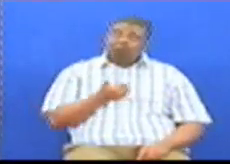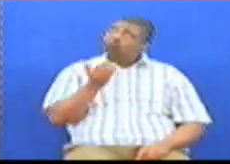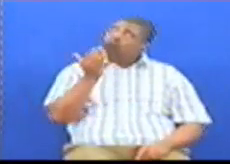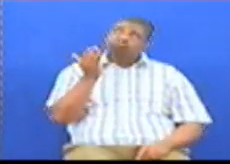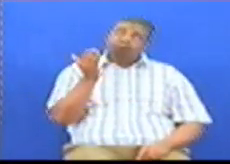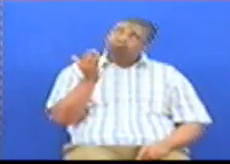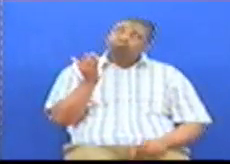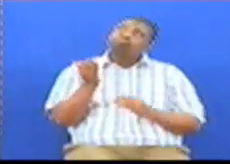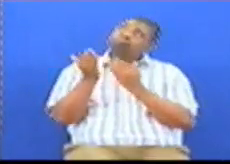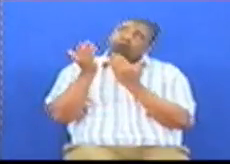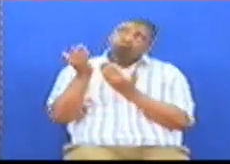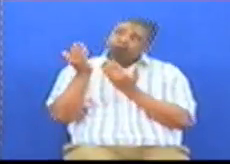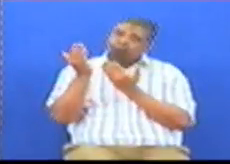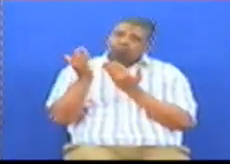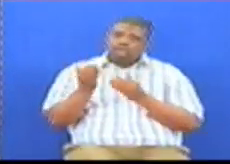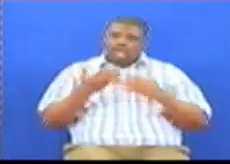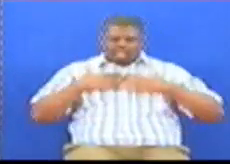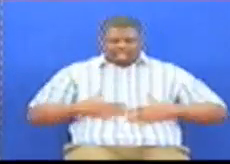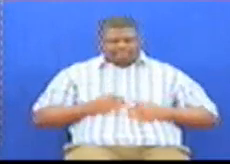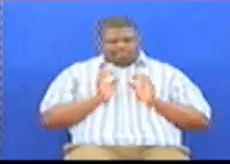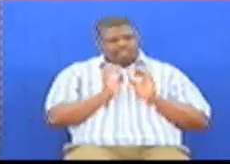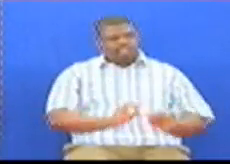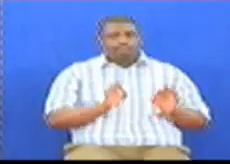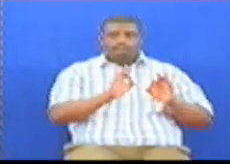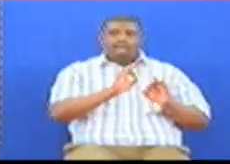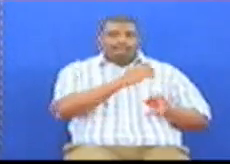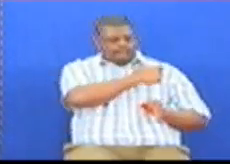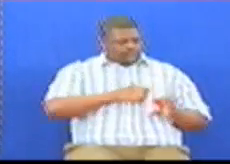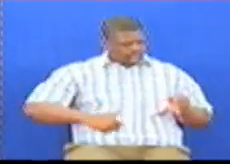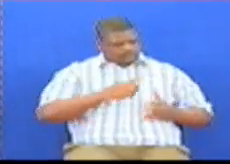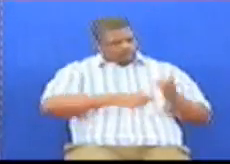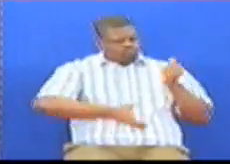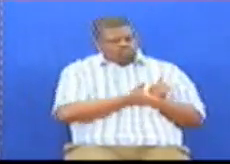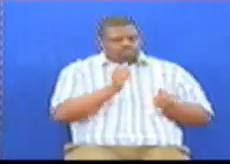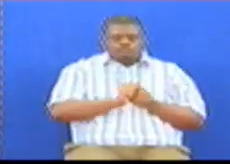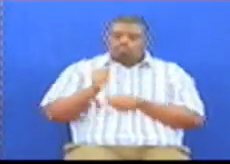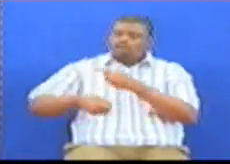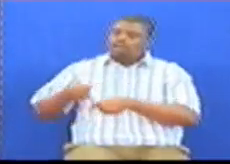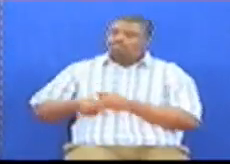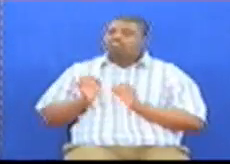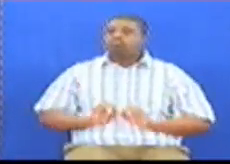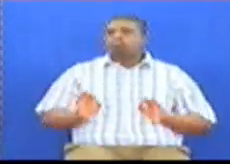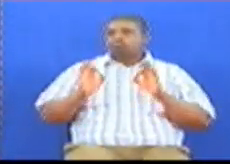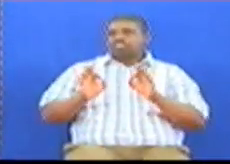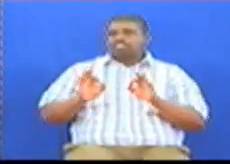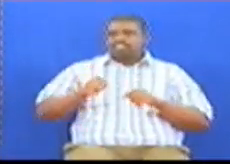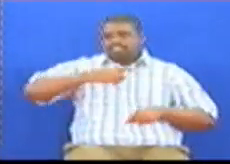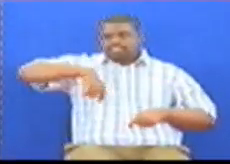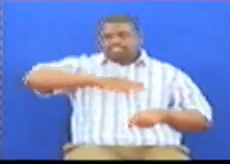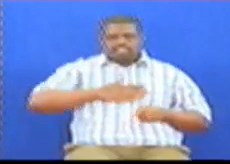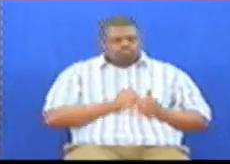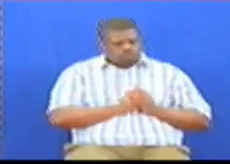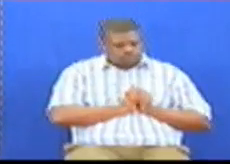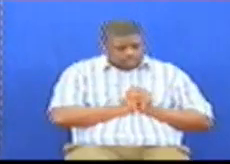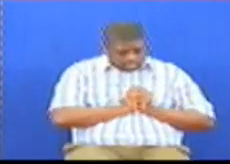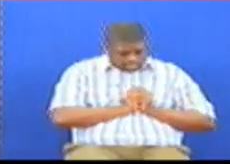namwombea sana ili ampe afya njema ili mambo yaende vizuri. Lakini pia niombe sasa kwa sisi tunaosali, tuombe sana jambo hili